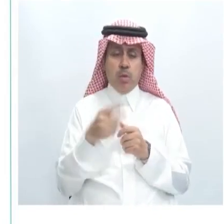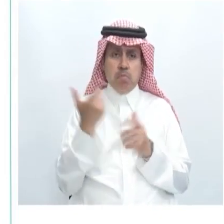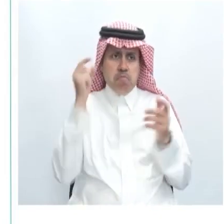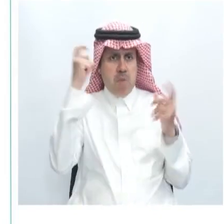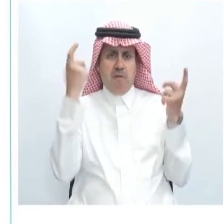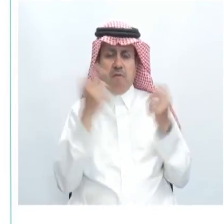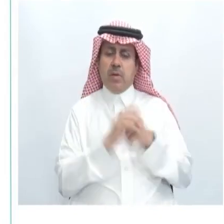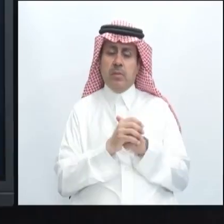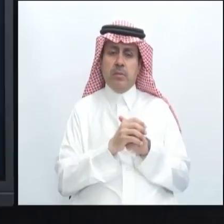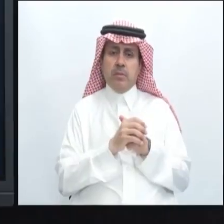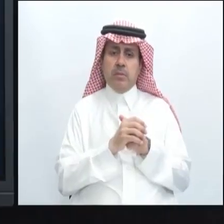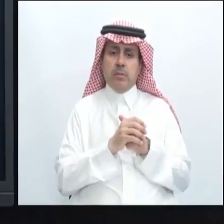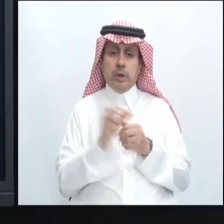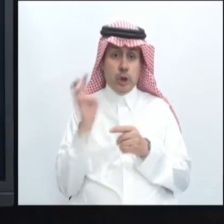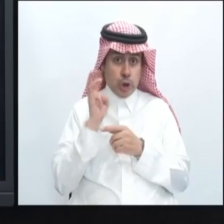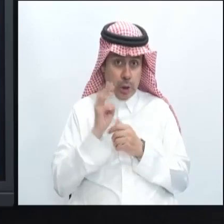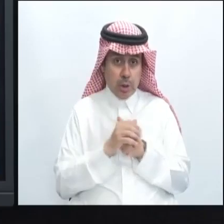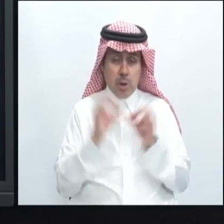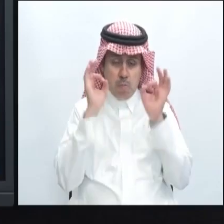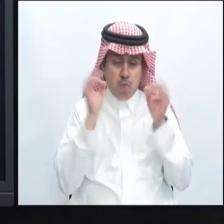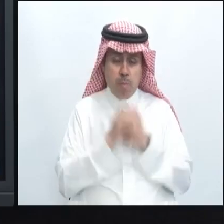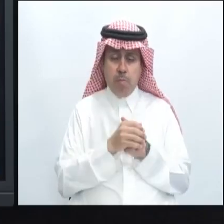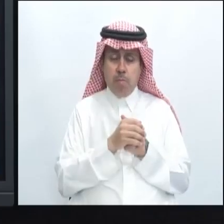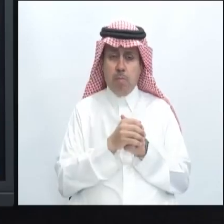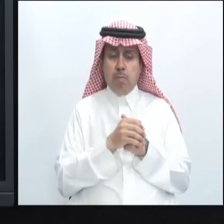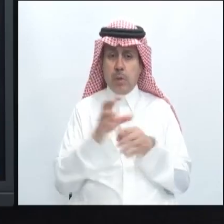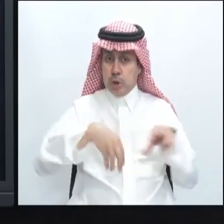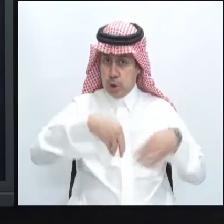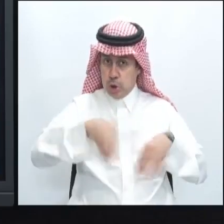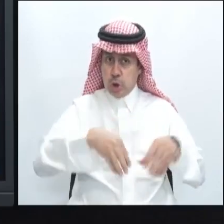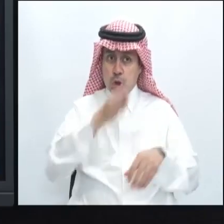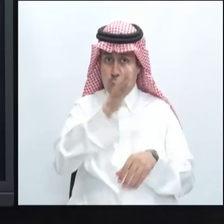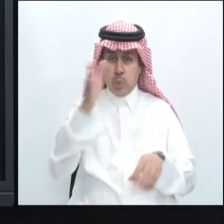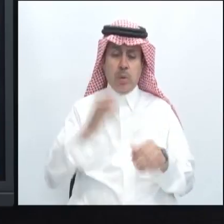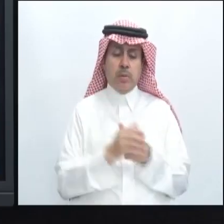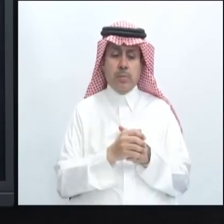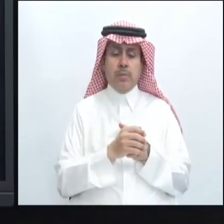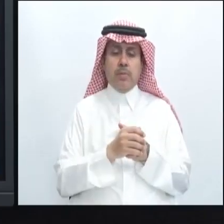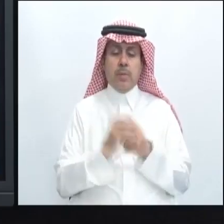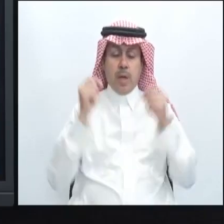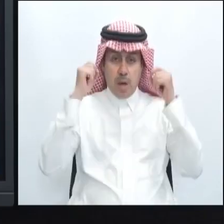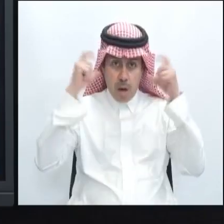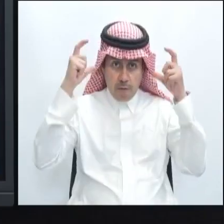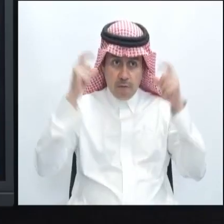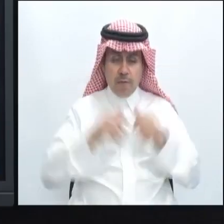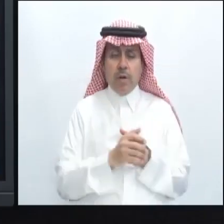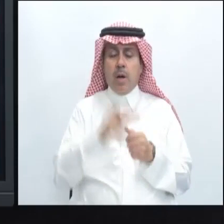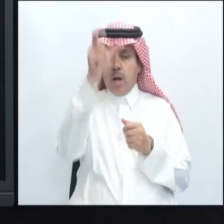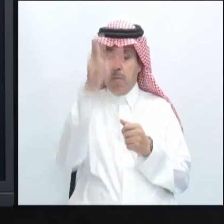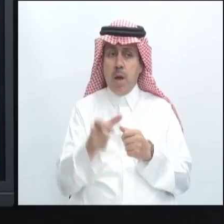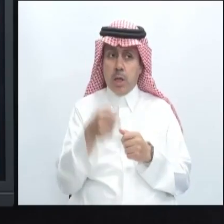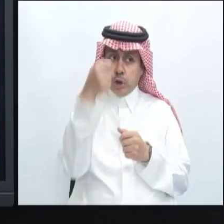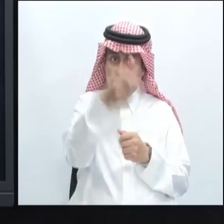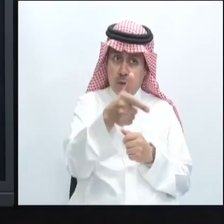الشركات للتسويق حتى لو كان المنتج ذو جوده لكي يعلم العميل على المنتج وكيف